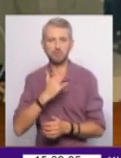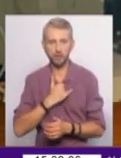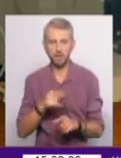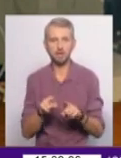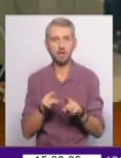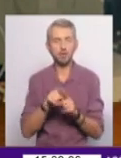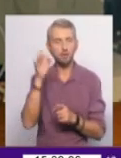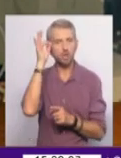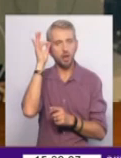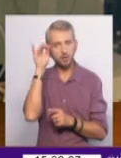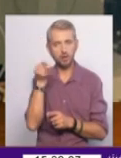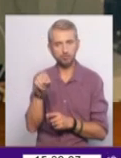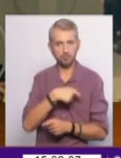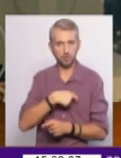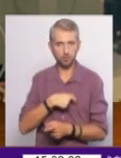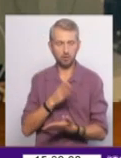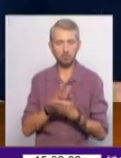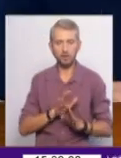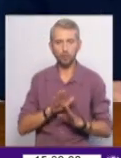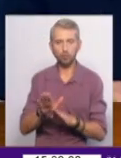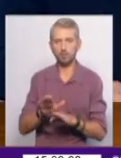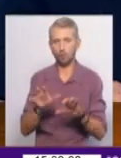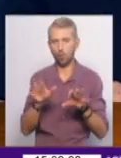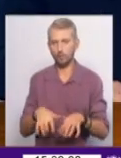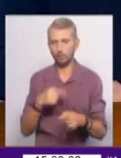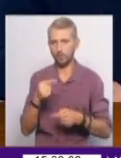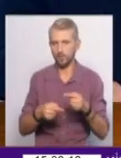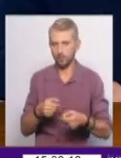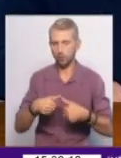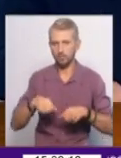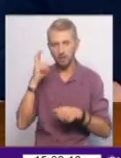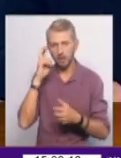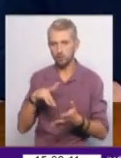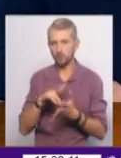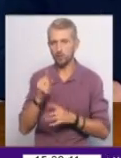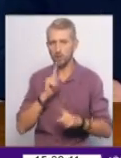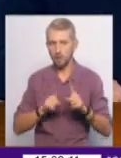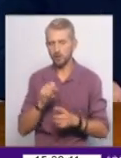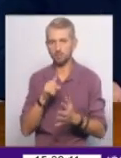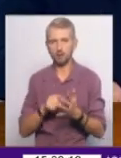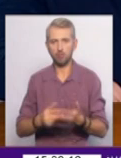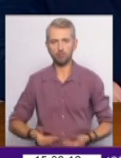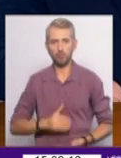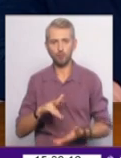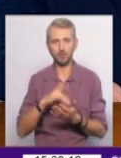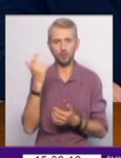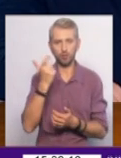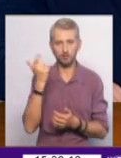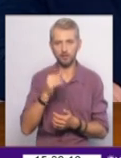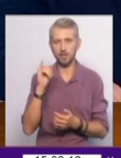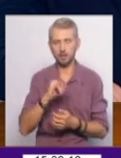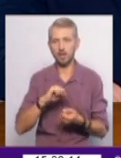само нагадаю, що Павло Тесленко є заступником голови постійної комісії Київської міської ради з питань житлово-комунального господарства